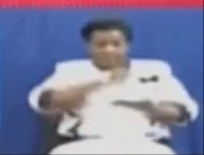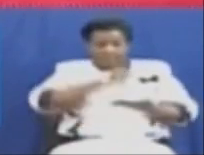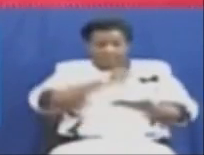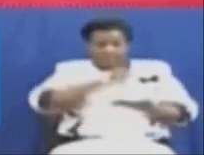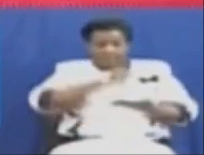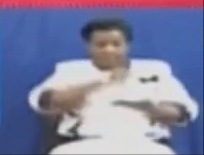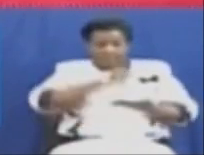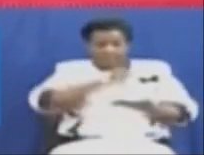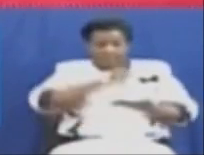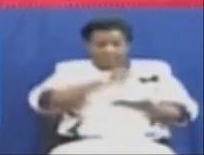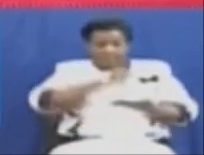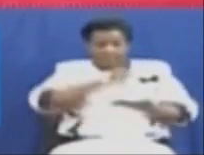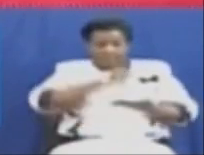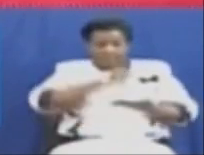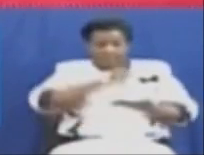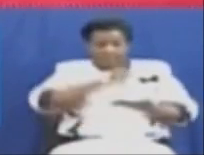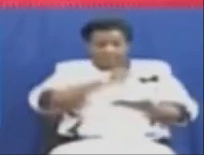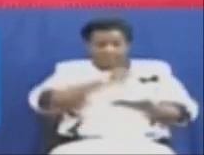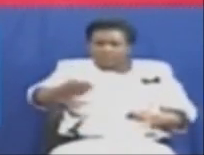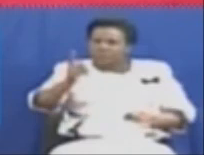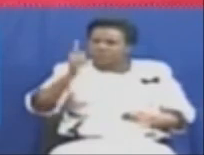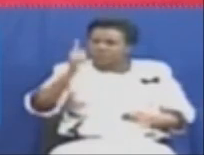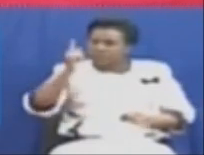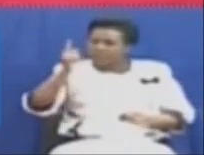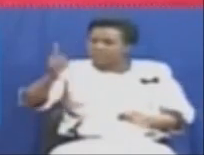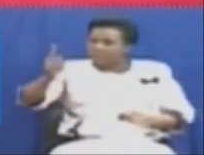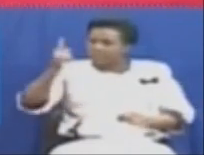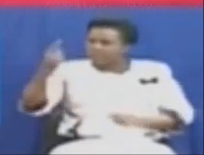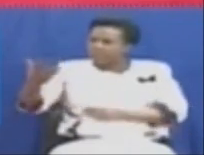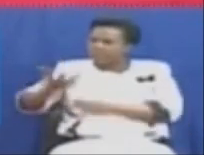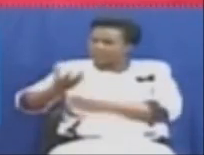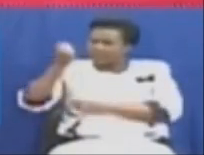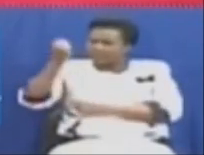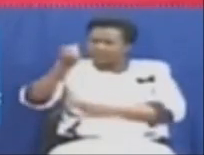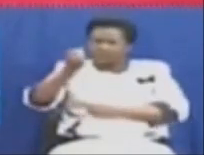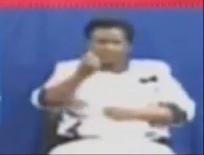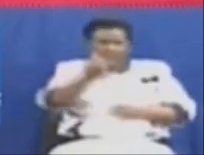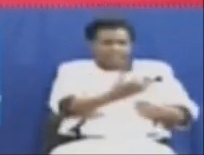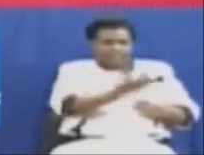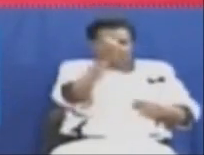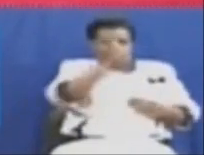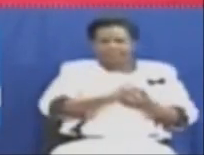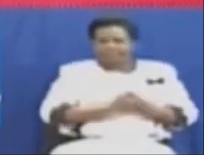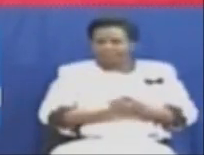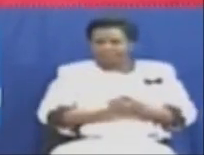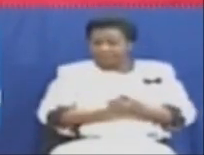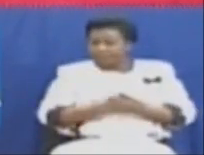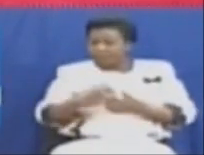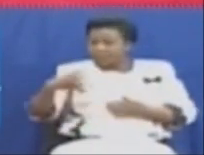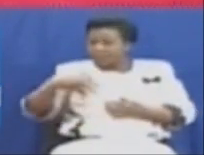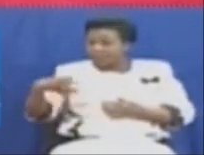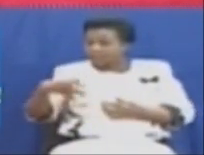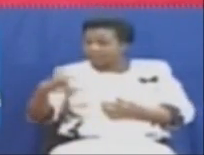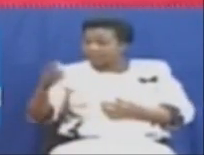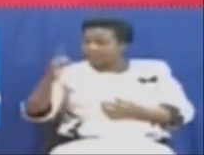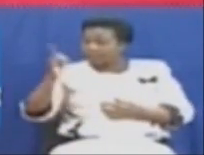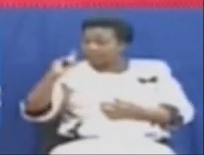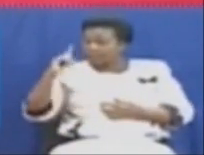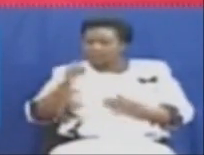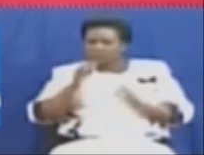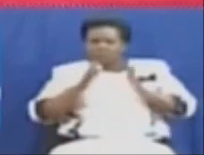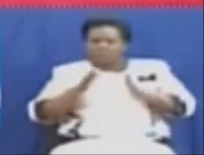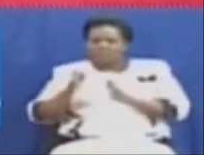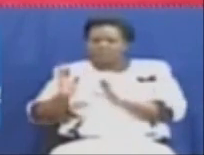Tunayo miradi hii ya REA ambayo inapeleka umeme vijijini, ambayo kwa kweli kazi zinaendelea vizuri. Tumeenda maeneo